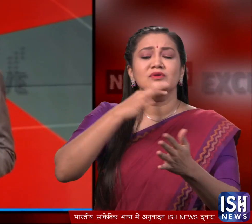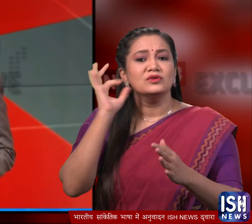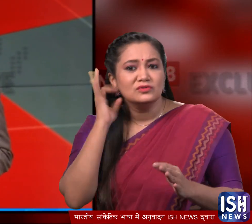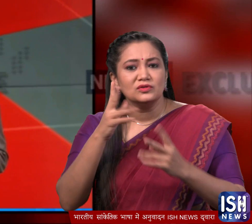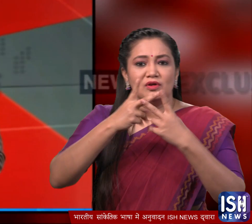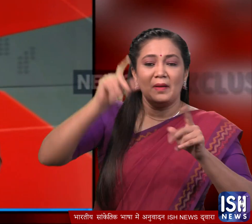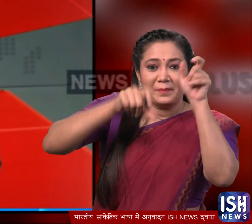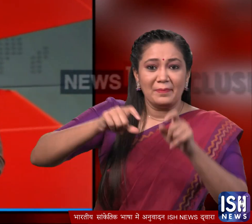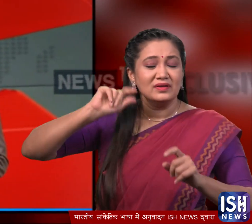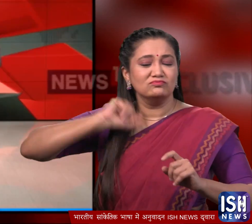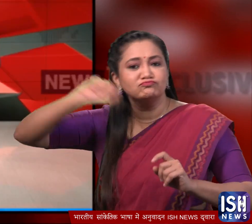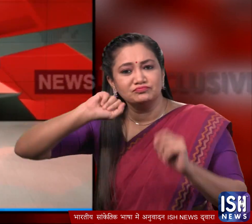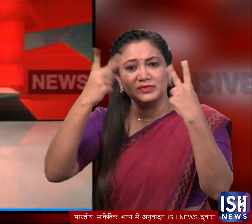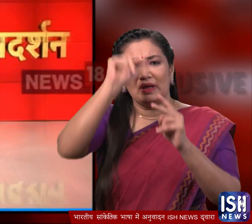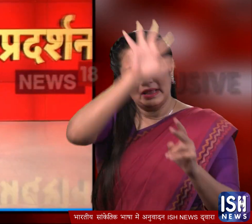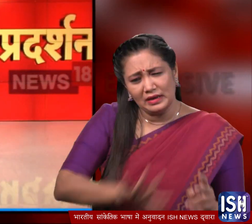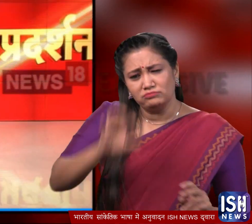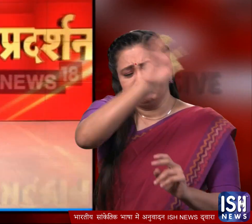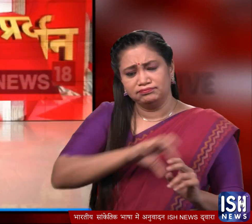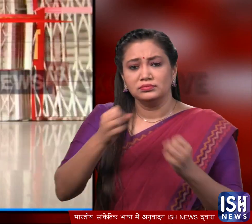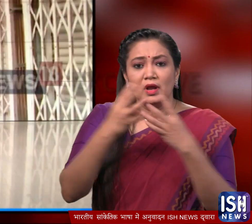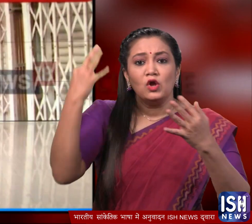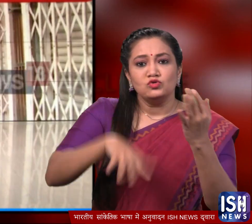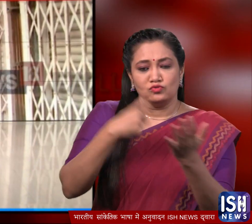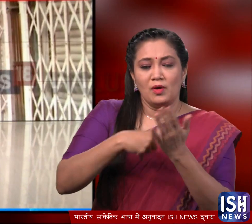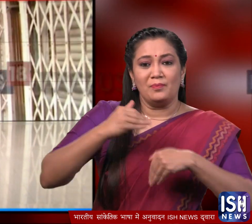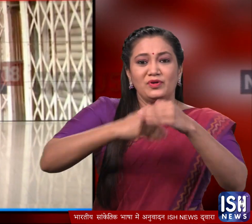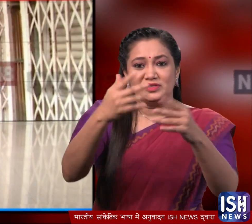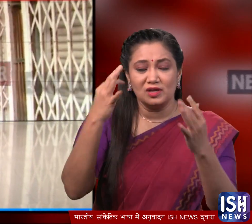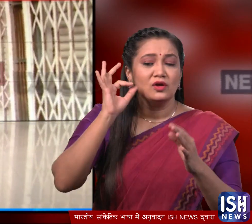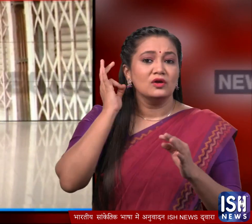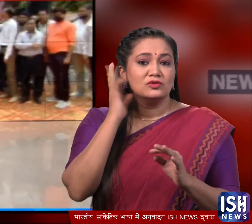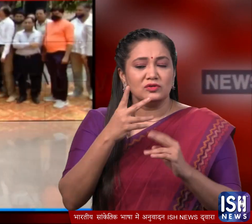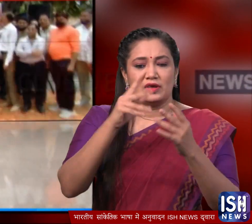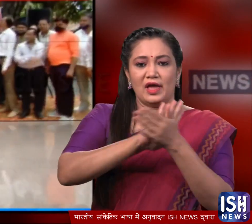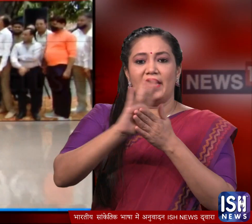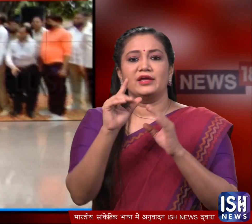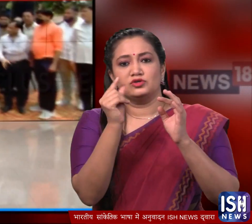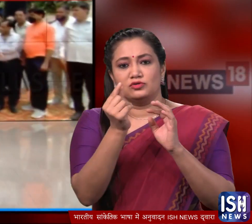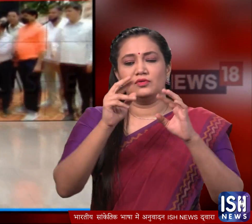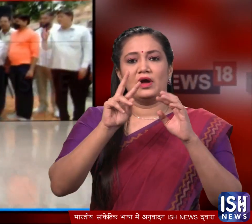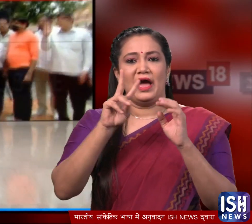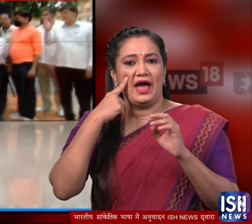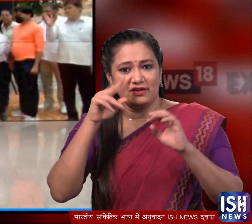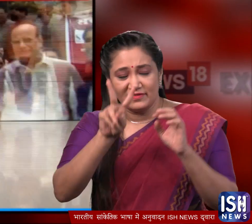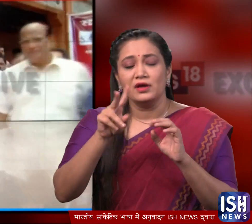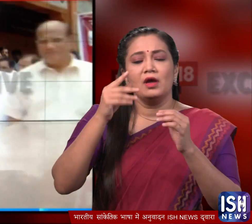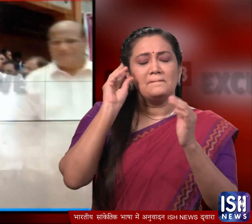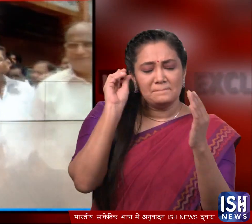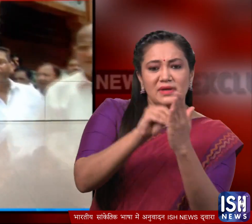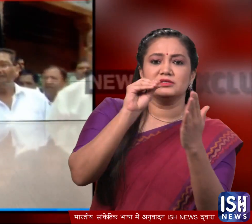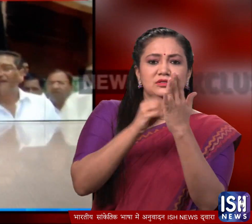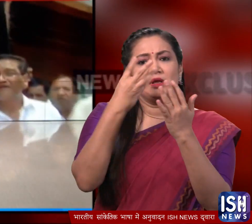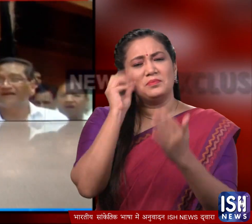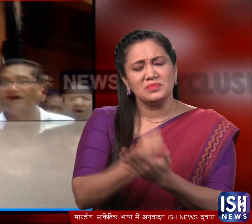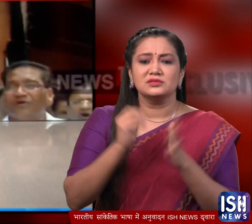कई शहरों में गहनों के कारोबारियों ने प्रदर्शन किया। नई प्रक्रिया के तहत सरकार ने सोने के गहनों पर HUID यानी हॉलमार्क यूनिक आइडेंटिफिकेशन